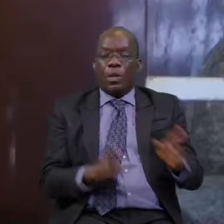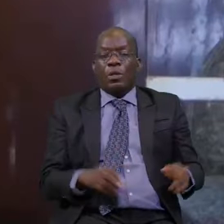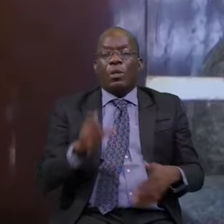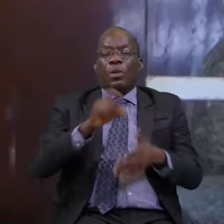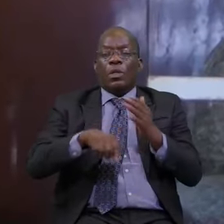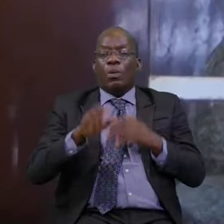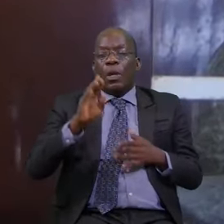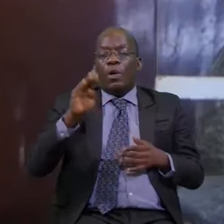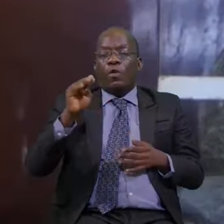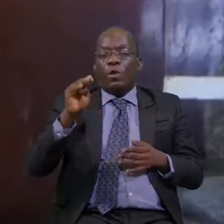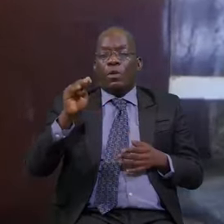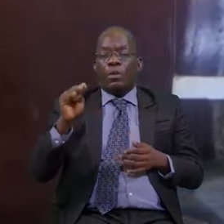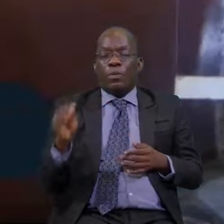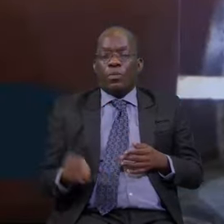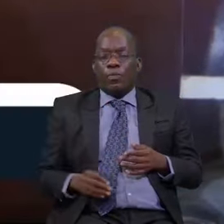chapitre 14.